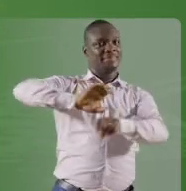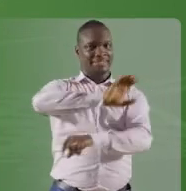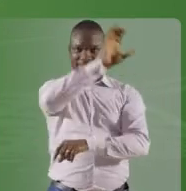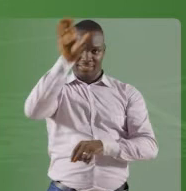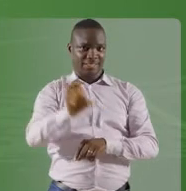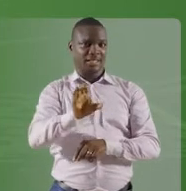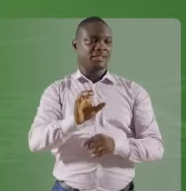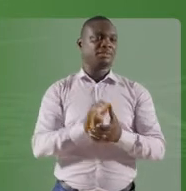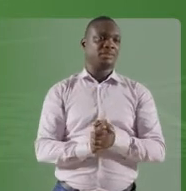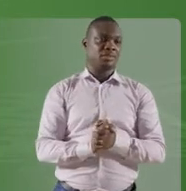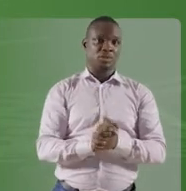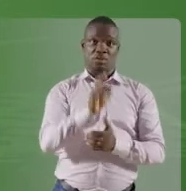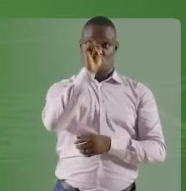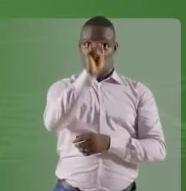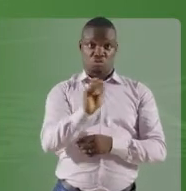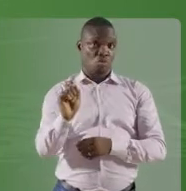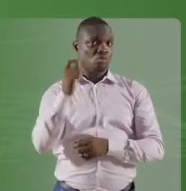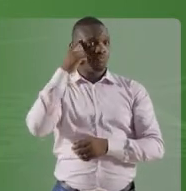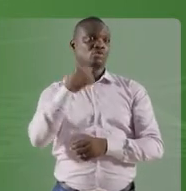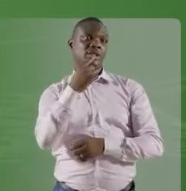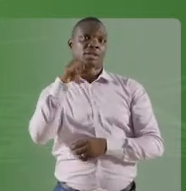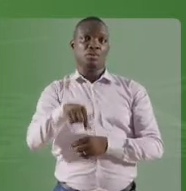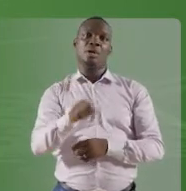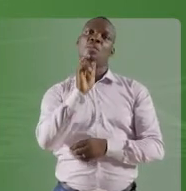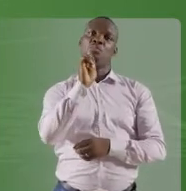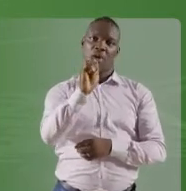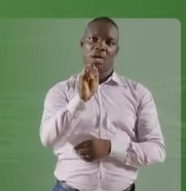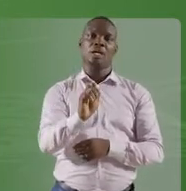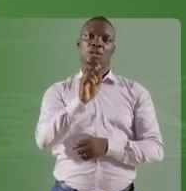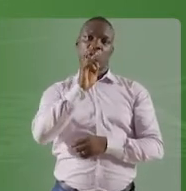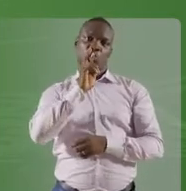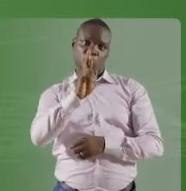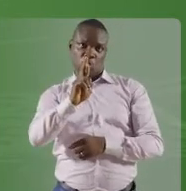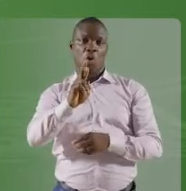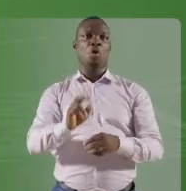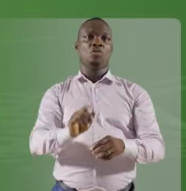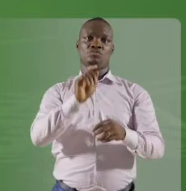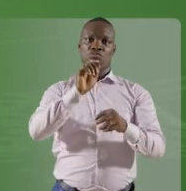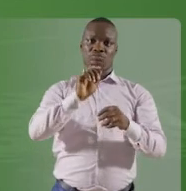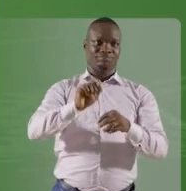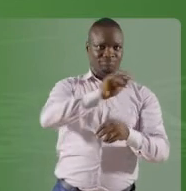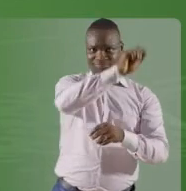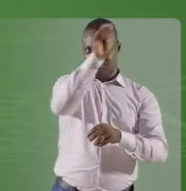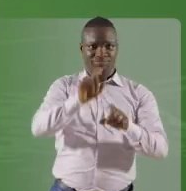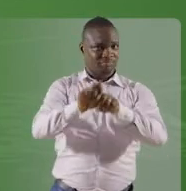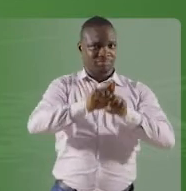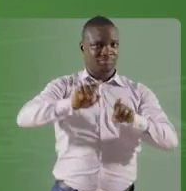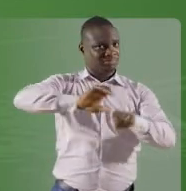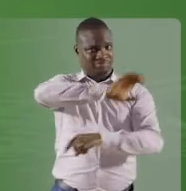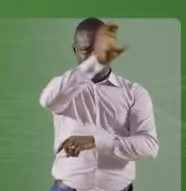Et donc, pour traduire que 4 points sont cocycliques, on va traduire ça par des égalités d'angle.